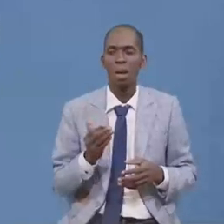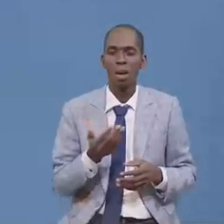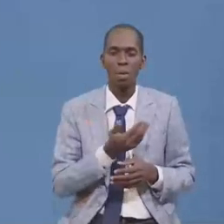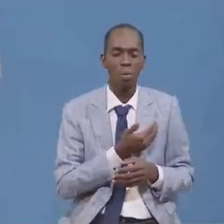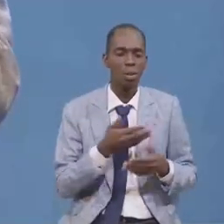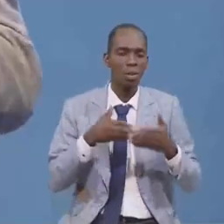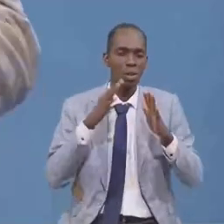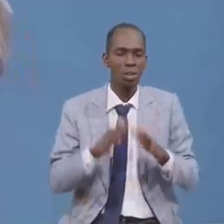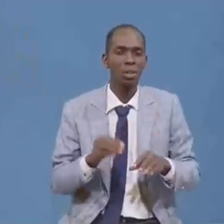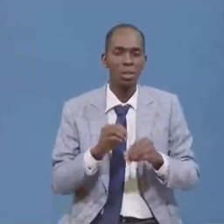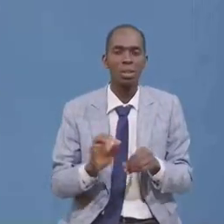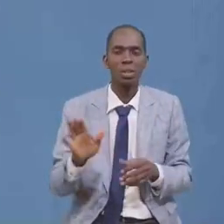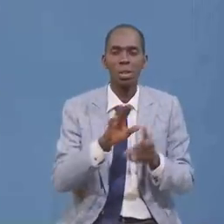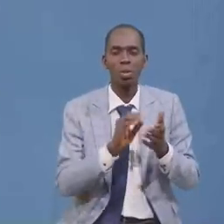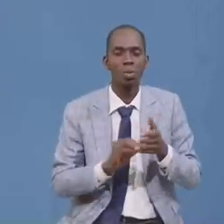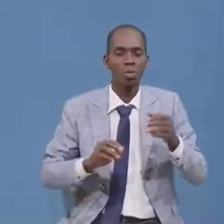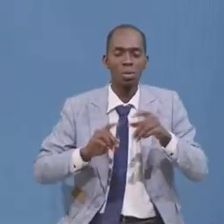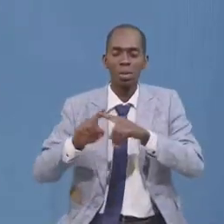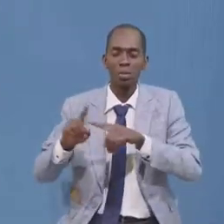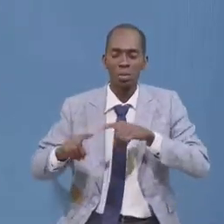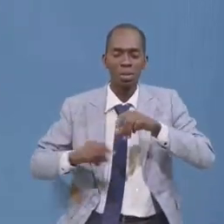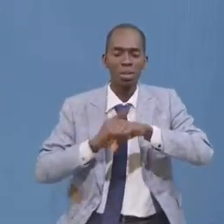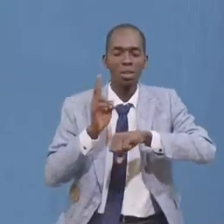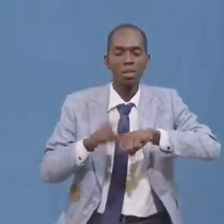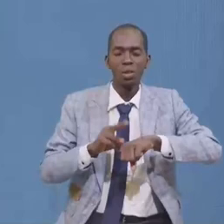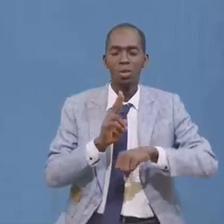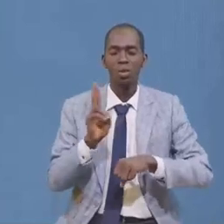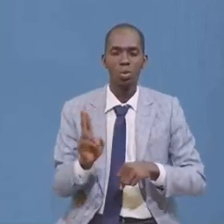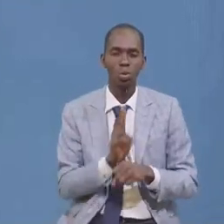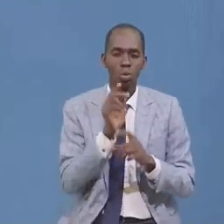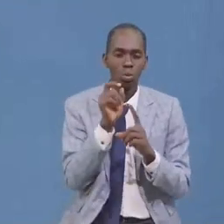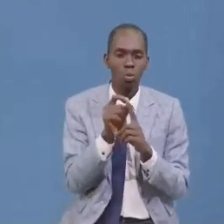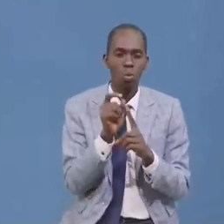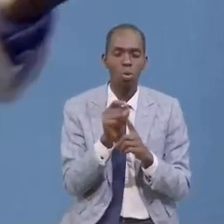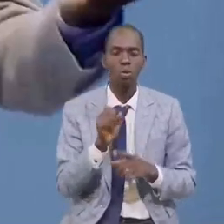Nos leaders dans la nation utilisent les mots, les paroles.